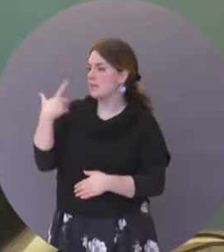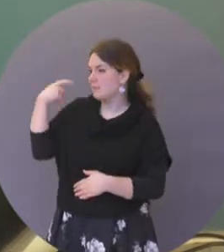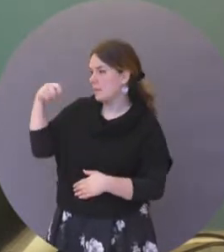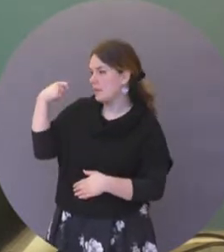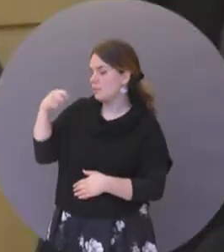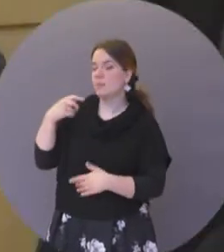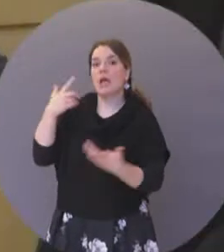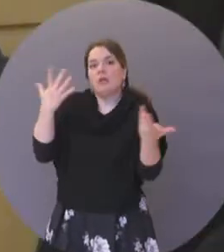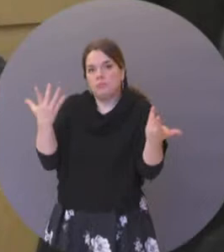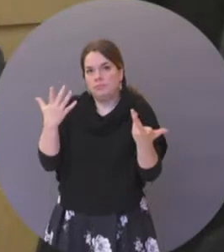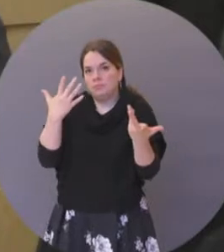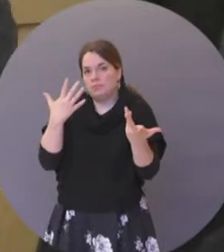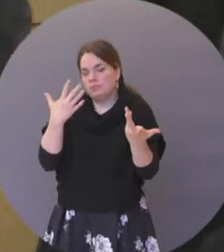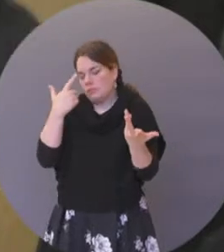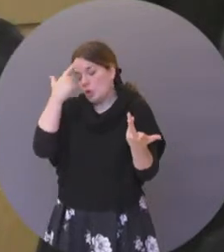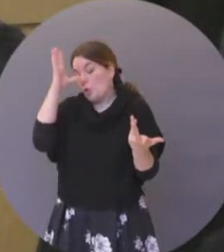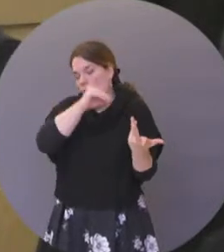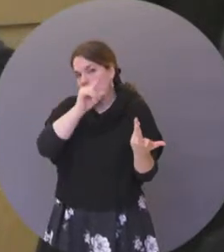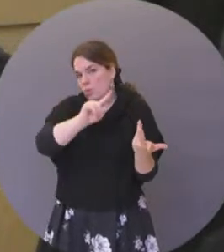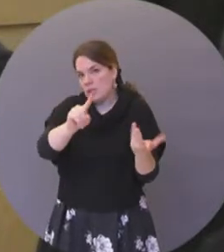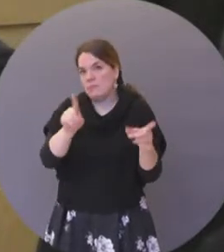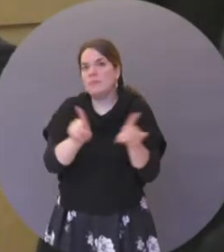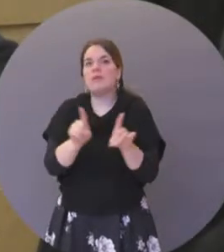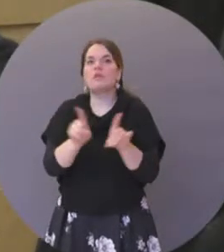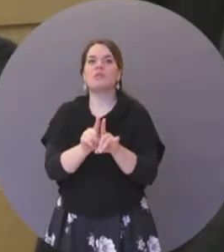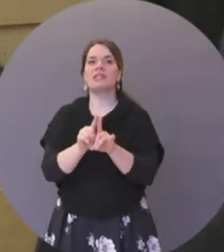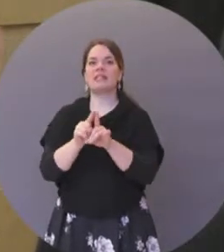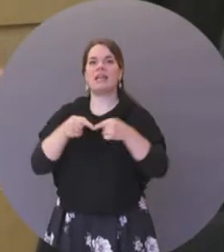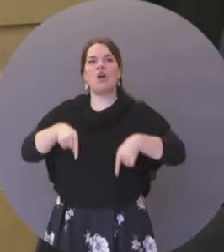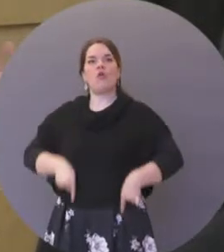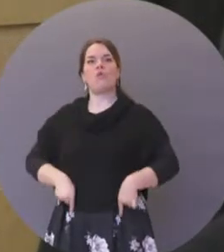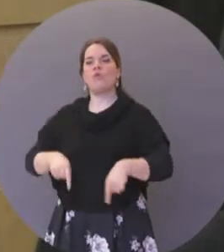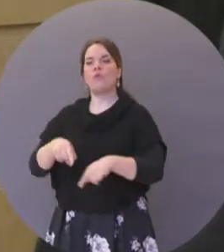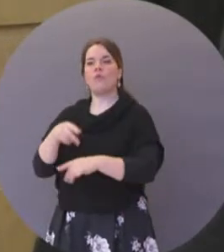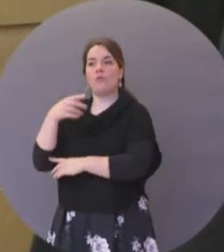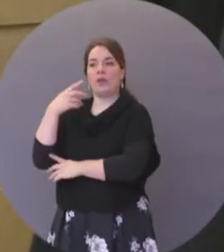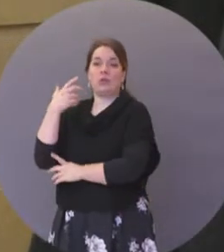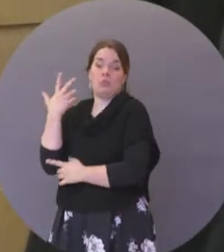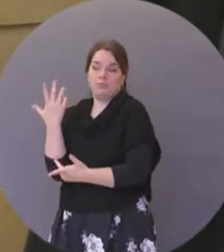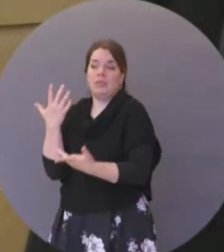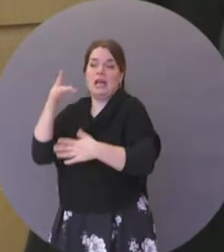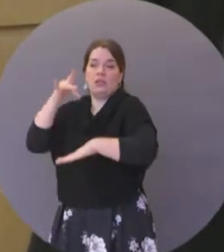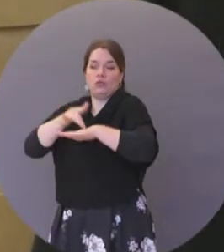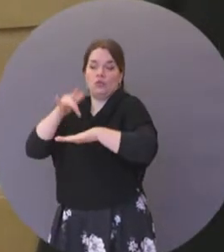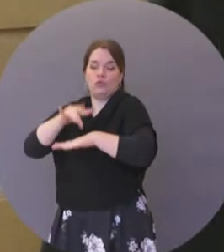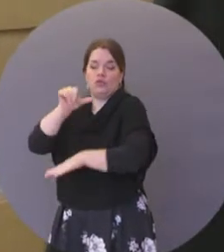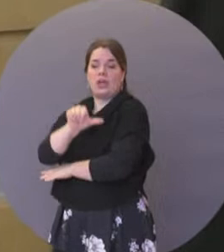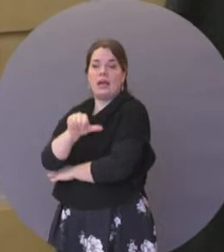rappeler un certain nombre de choses le gouvernement Philippe a baissé les APL de 5 heures